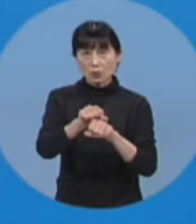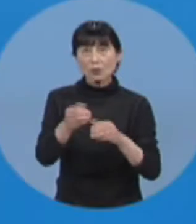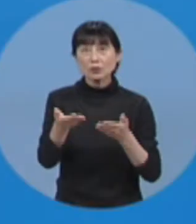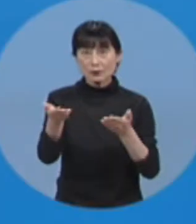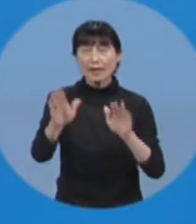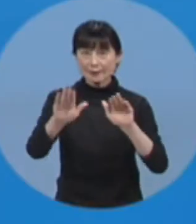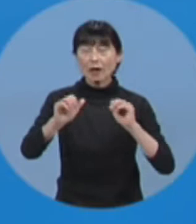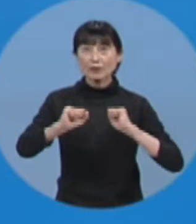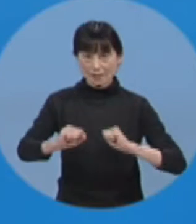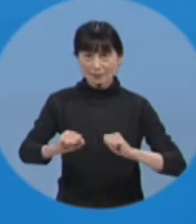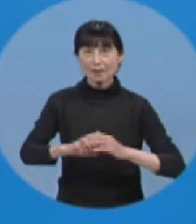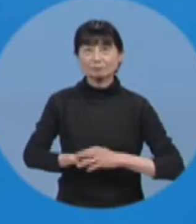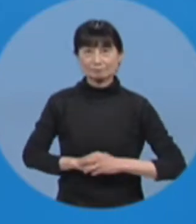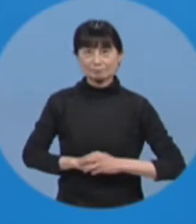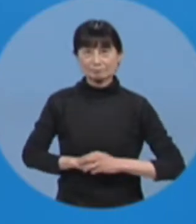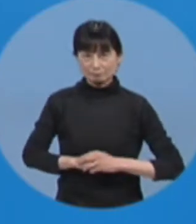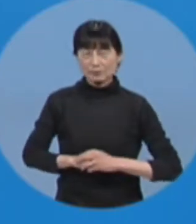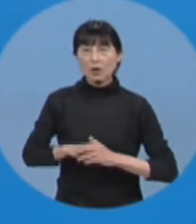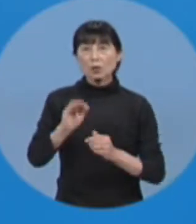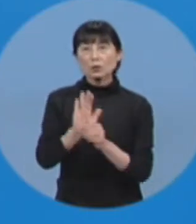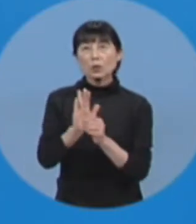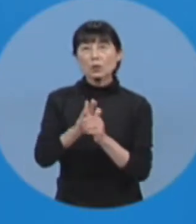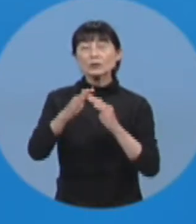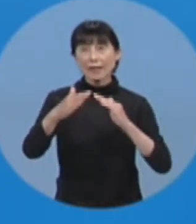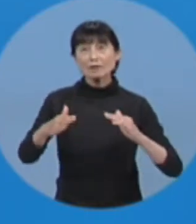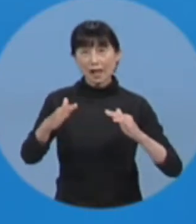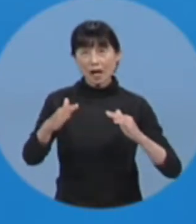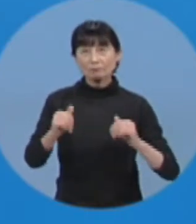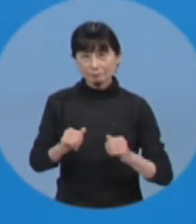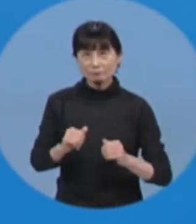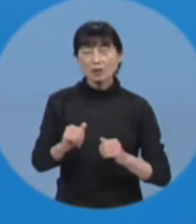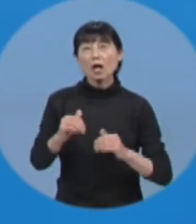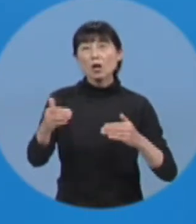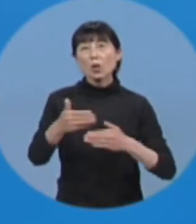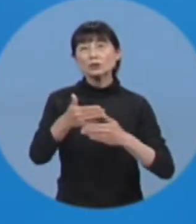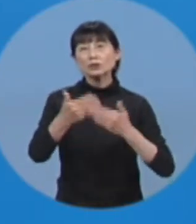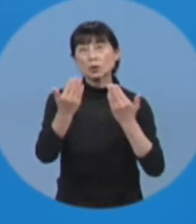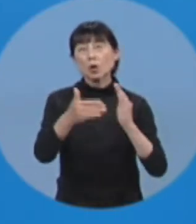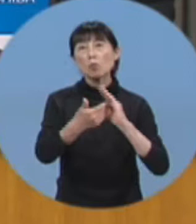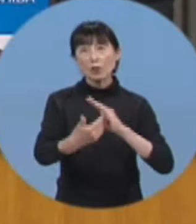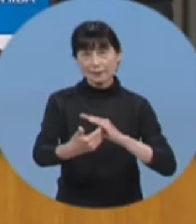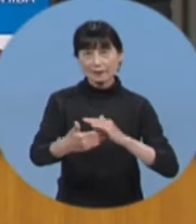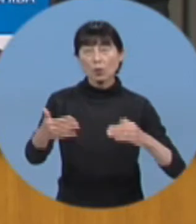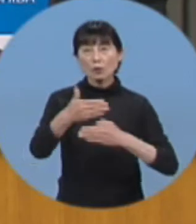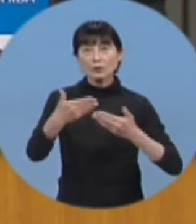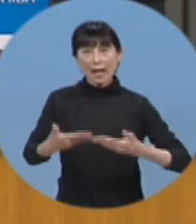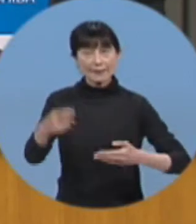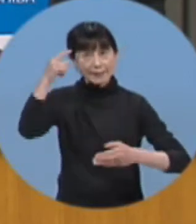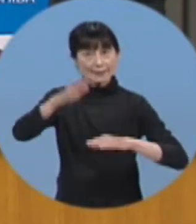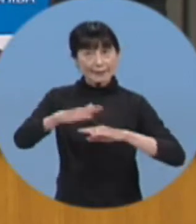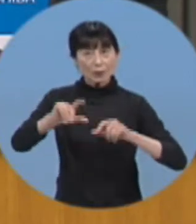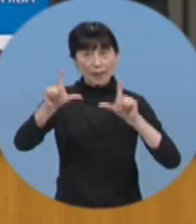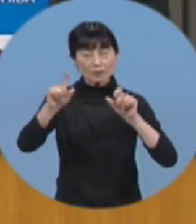が行われました。 コスモス交通安全協力会は、交通事故の防止や交通安全意識の啓発